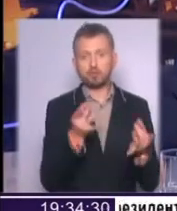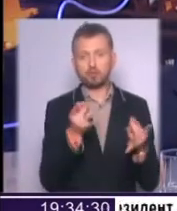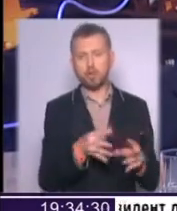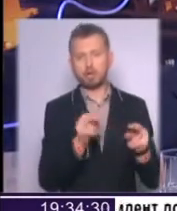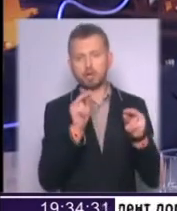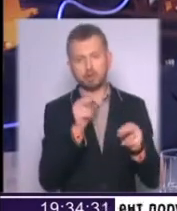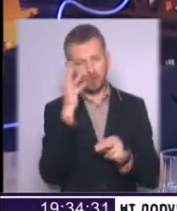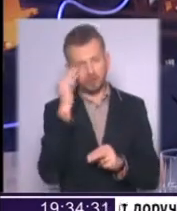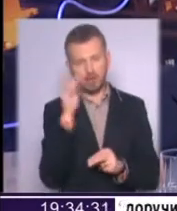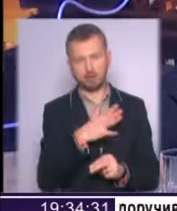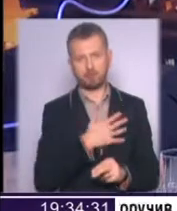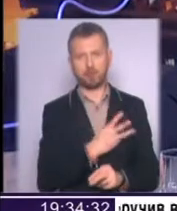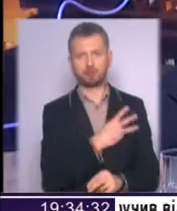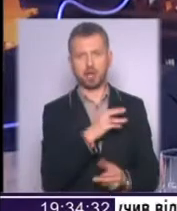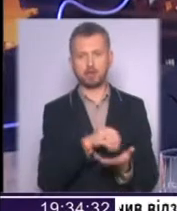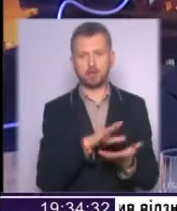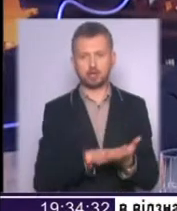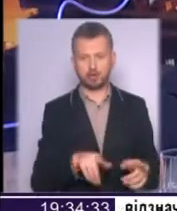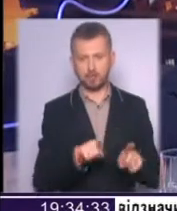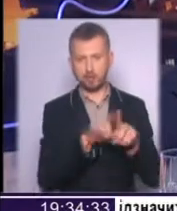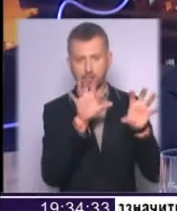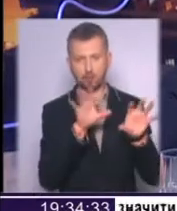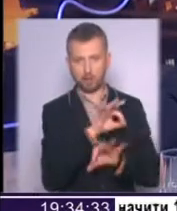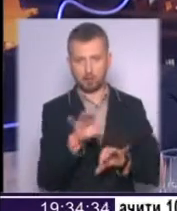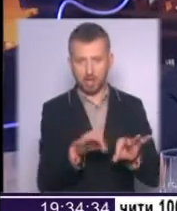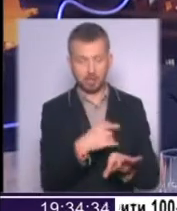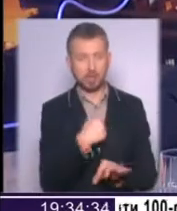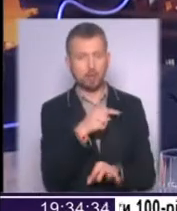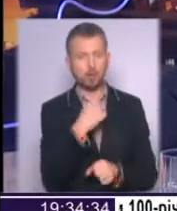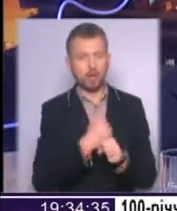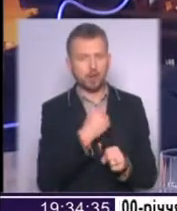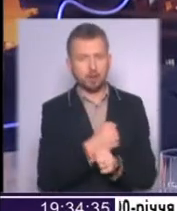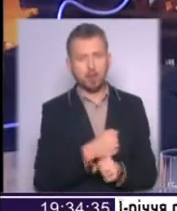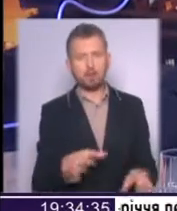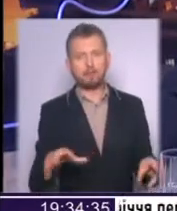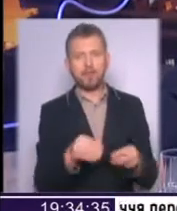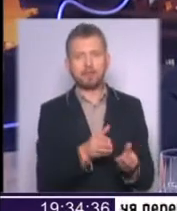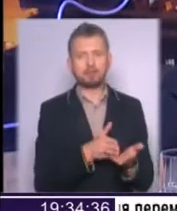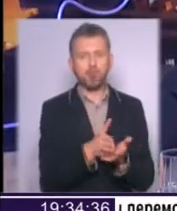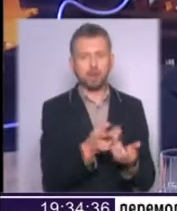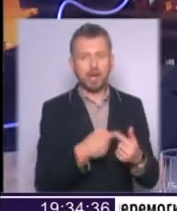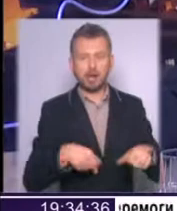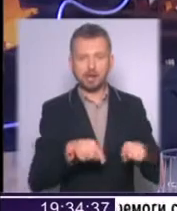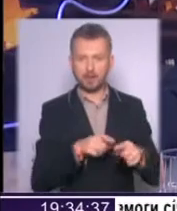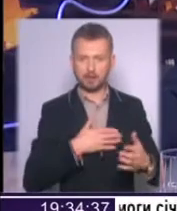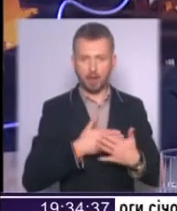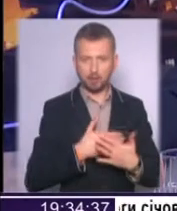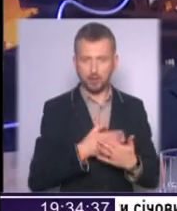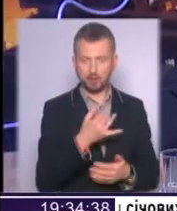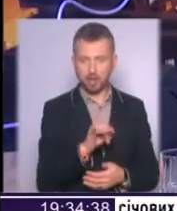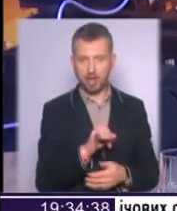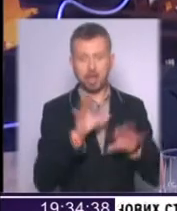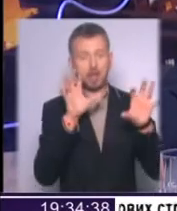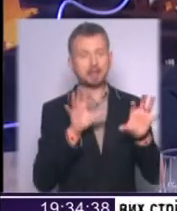откровенно игнорировал мое желание зарегистрировать такой законопроект. Я его разработал вместе с профильной организацией общественной.